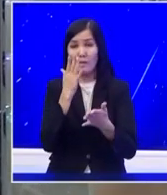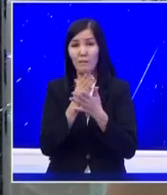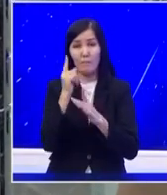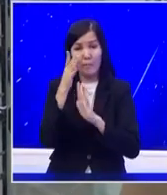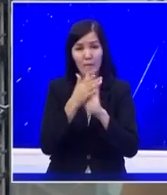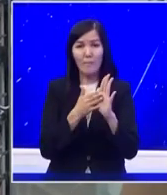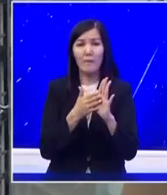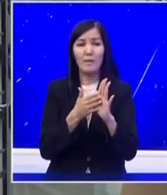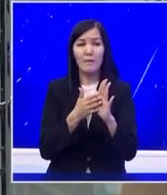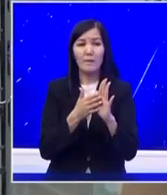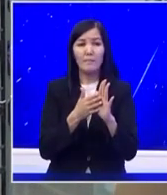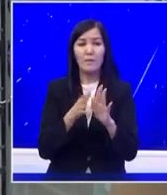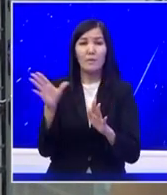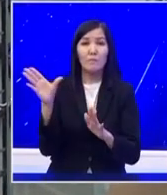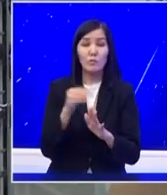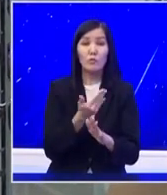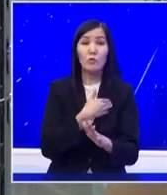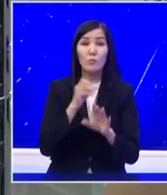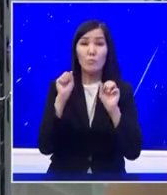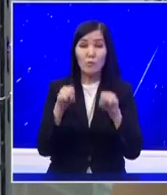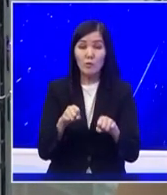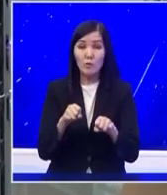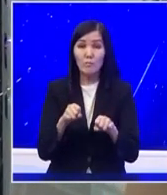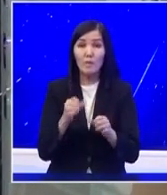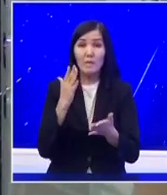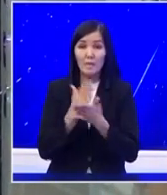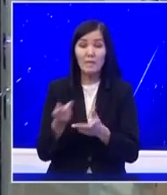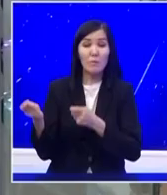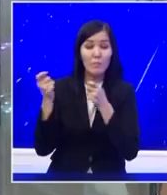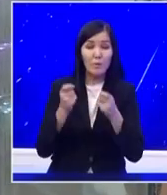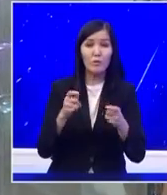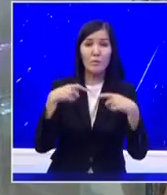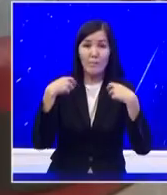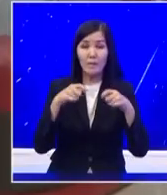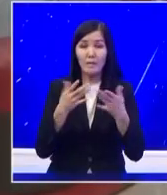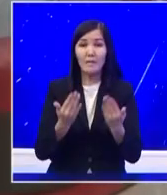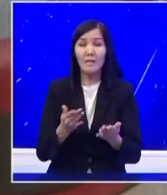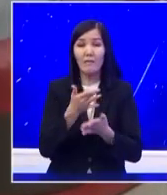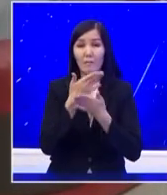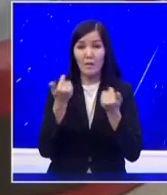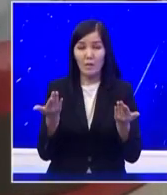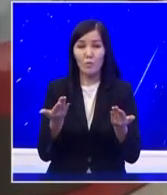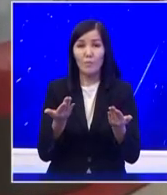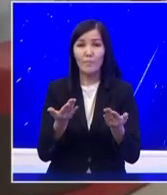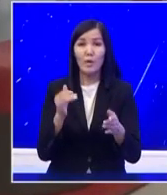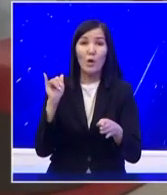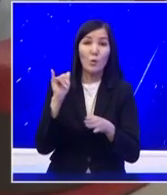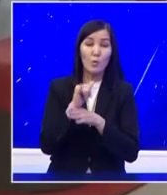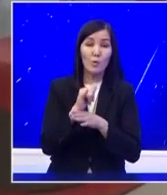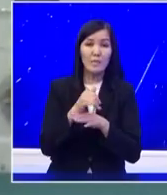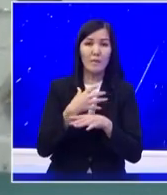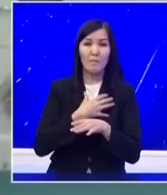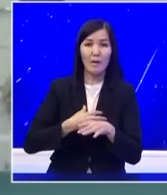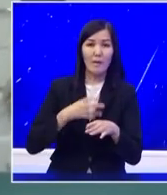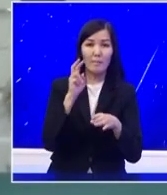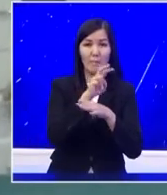понимаем, все, что могли, можем, делаем, вот все, что есть, вот, в данный момент нету лекарств. Жители и гости областного центра в растерянности бегают